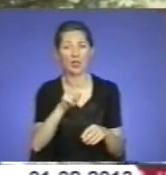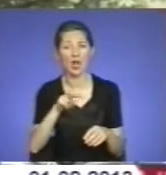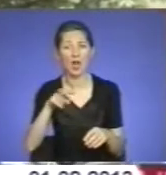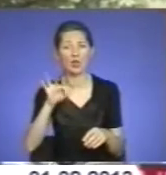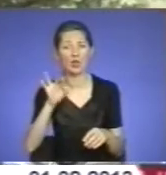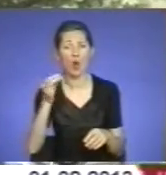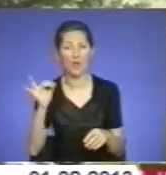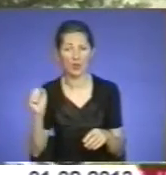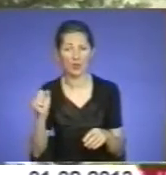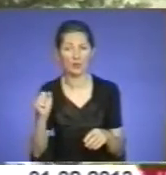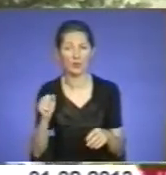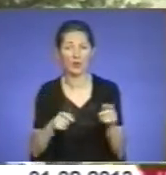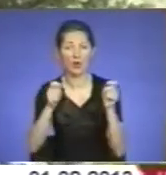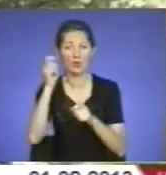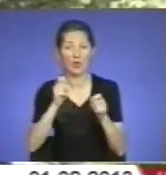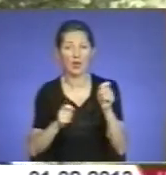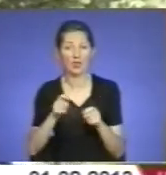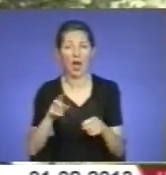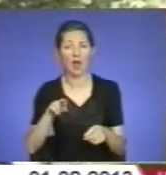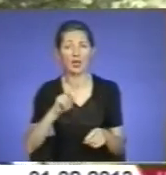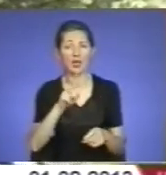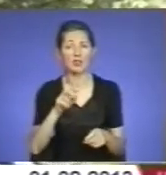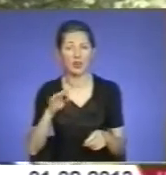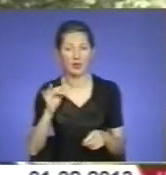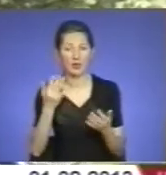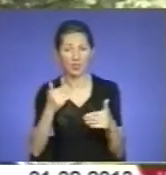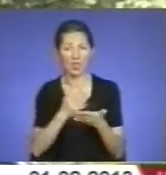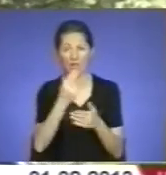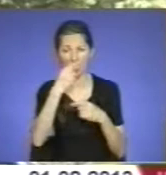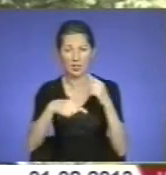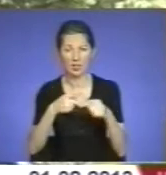в Язлівці вже є традиційною. Ми проводили конференцію тут у